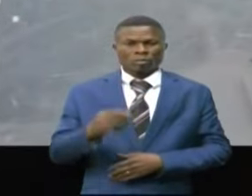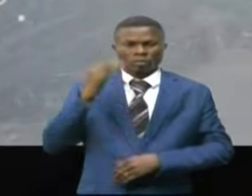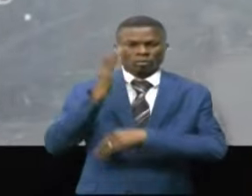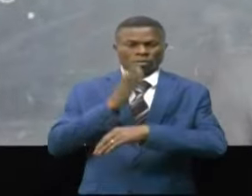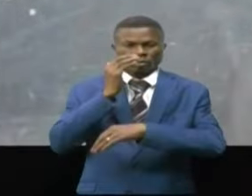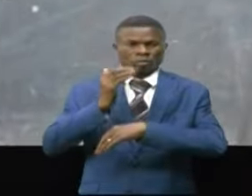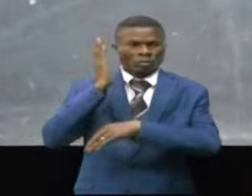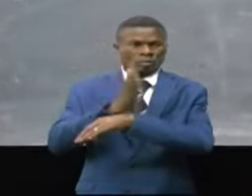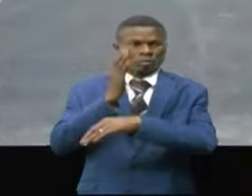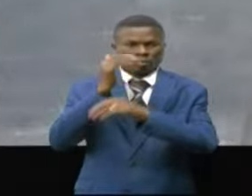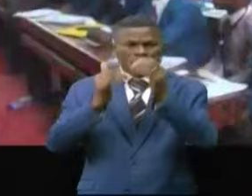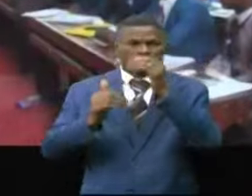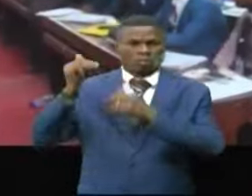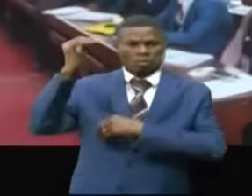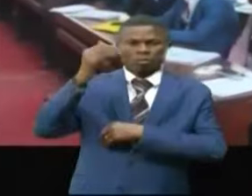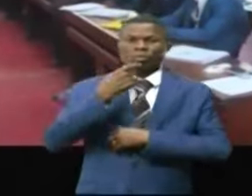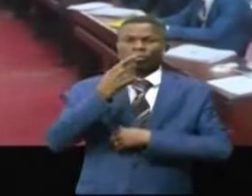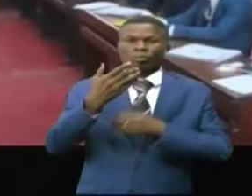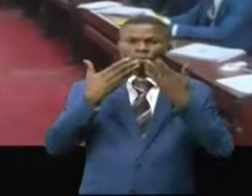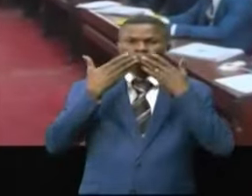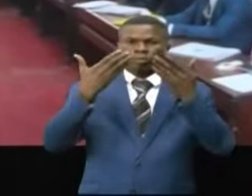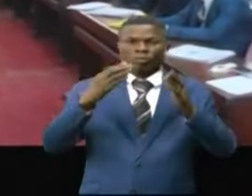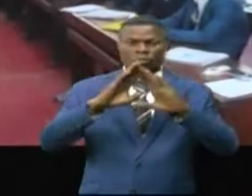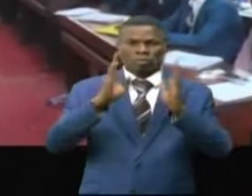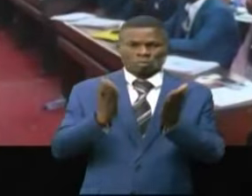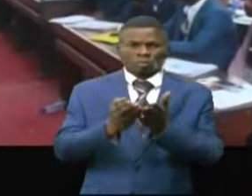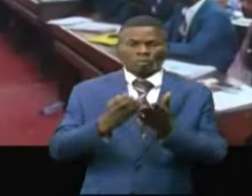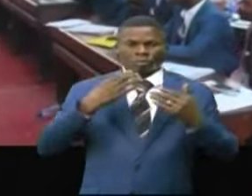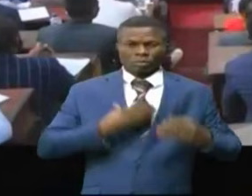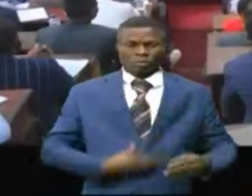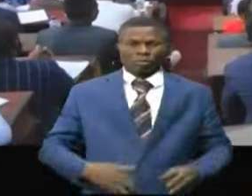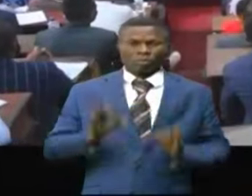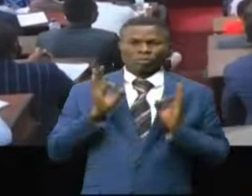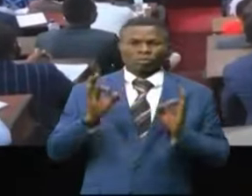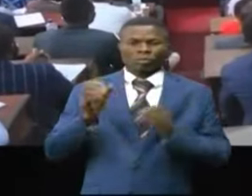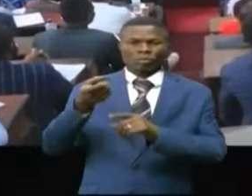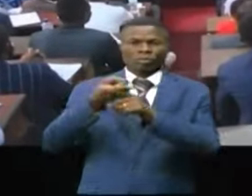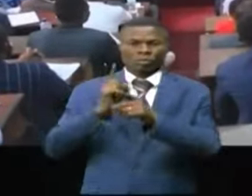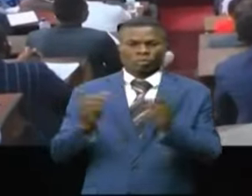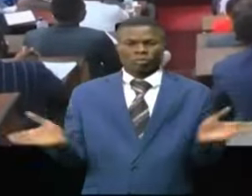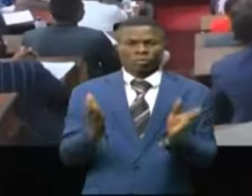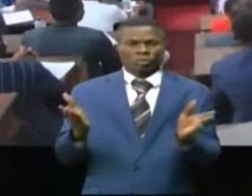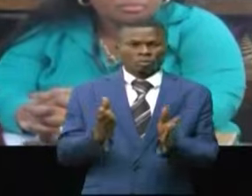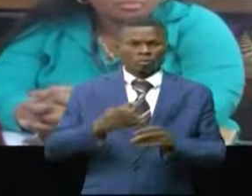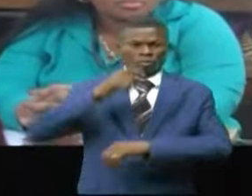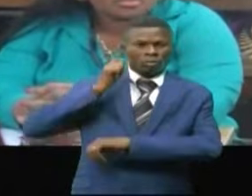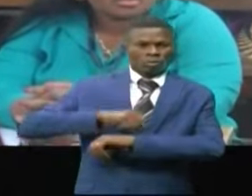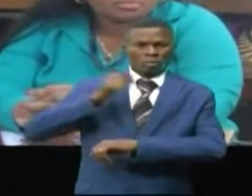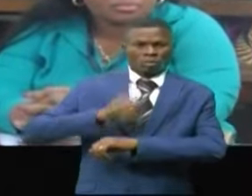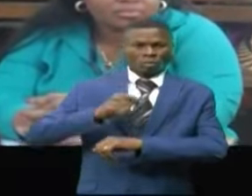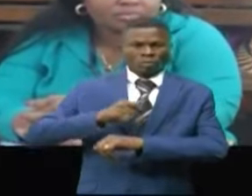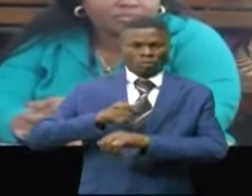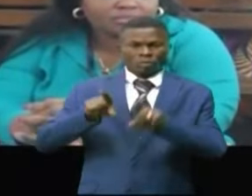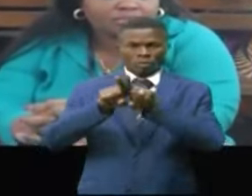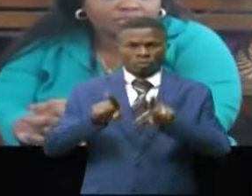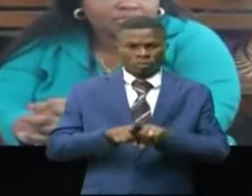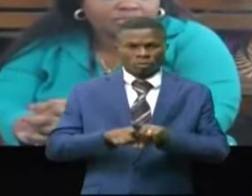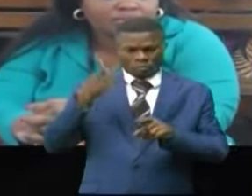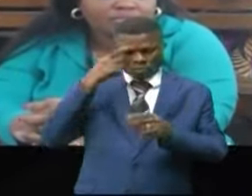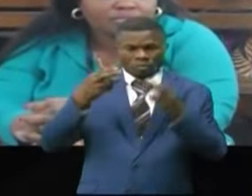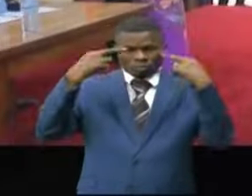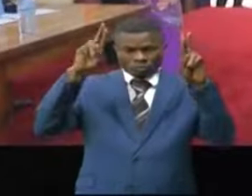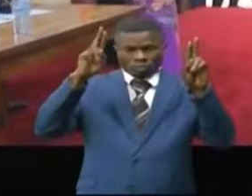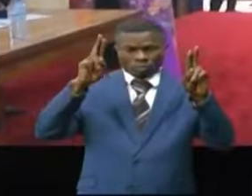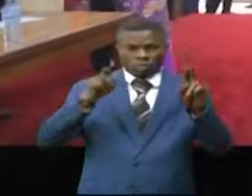la magistrature, a remercié à cette occasion ces nouveaux magistrats venus renforcer l'appareil judiciaire, et c'est là pour les réussites